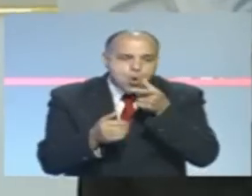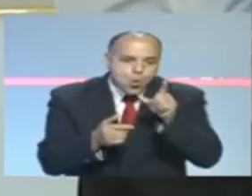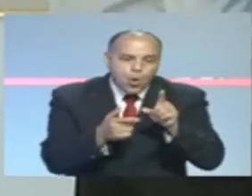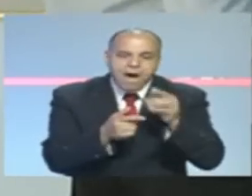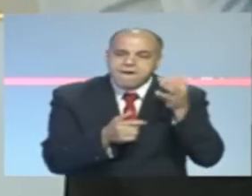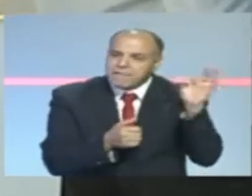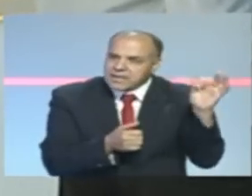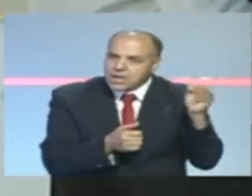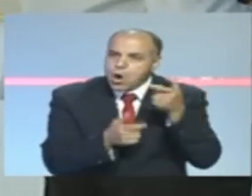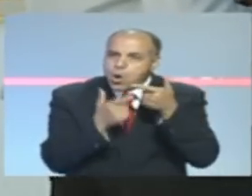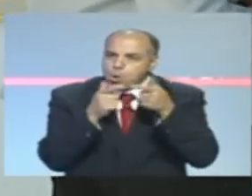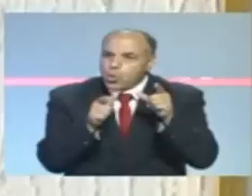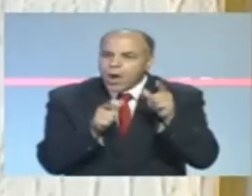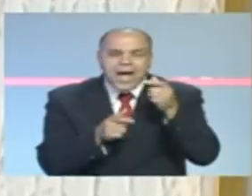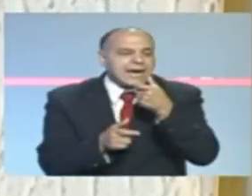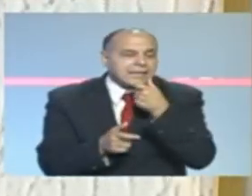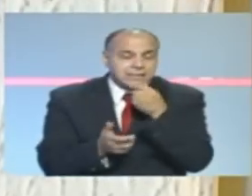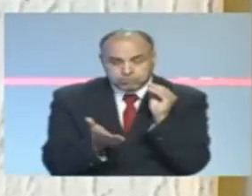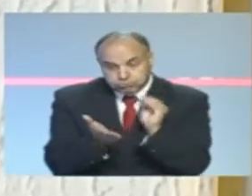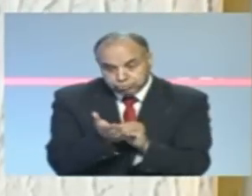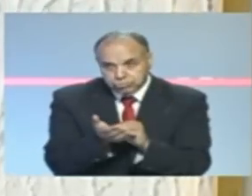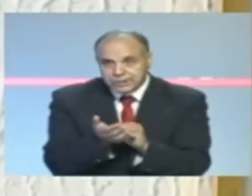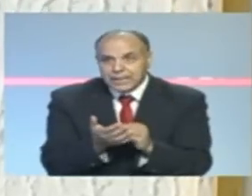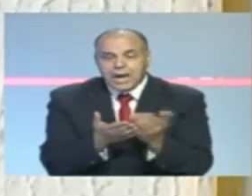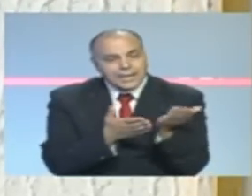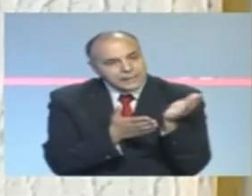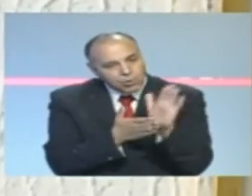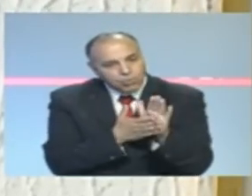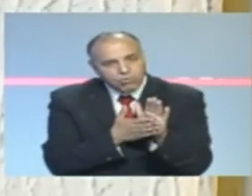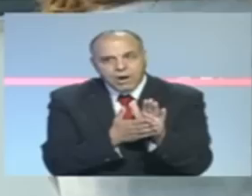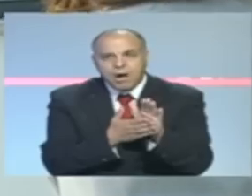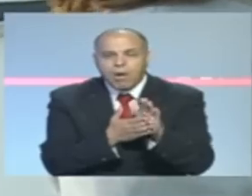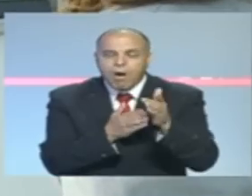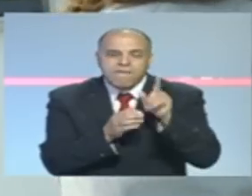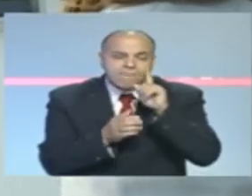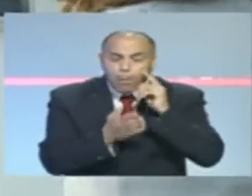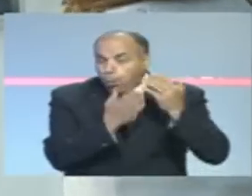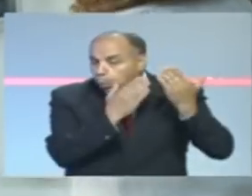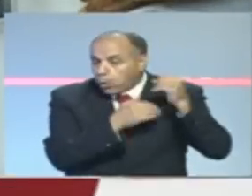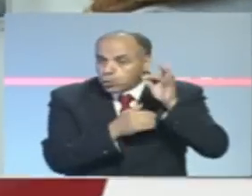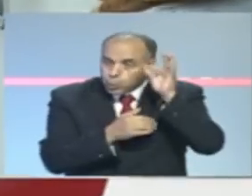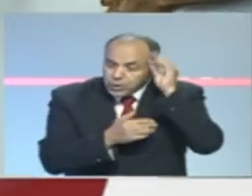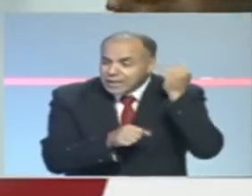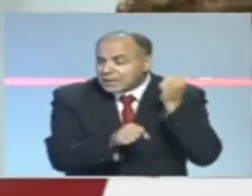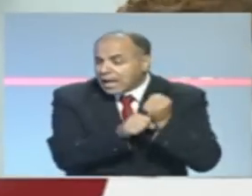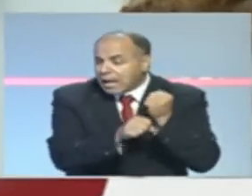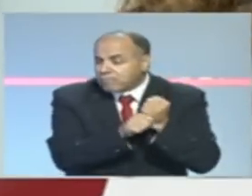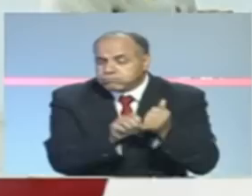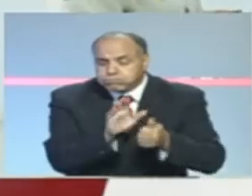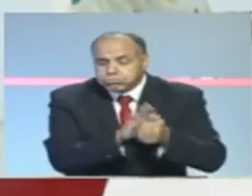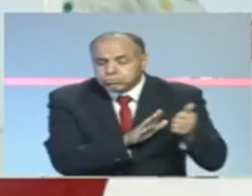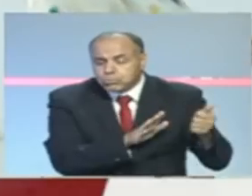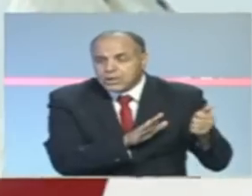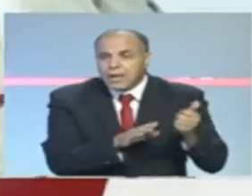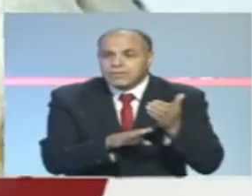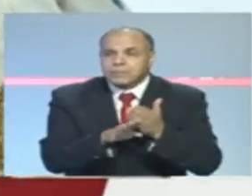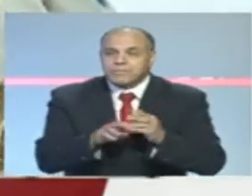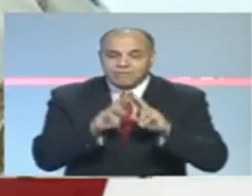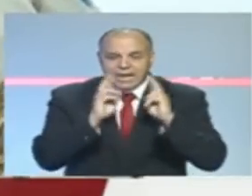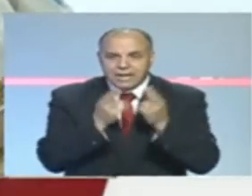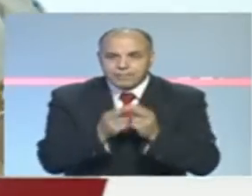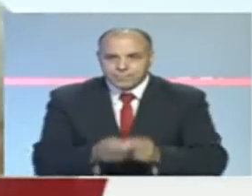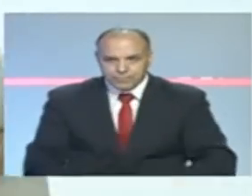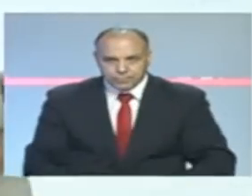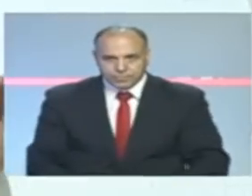الفرنسيه والانجليزيه حتى يتم التعريف بال منارات النسائيه ومسارهم المنفرد في العالم